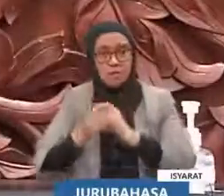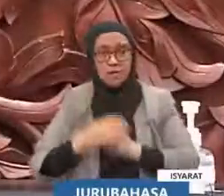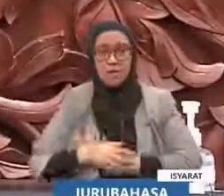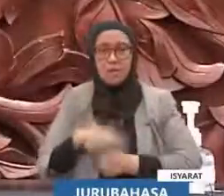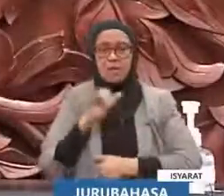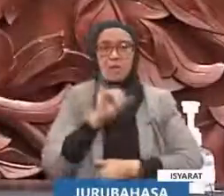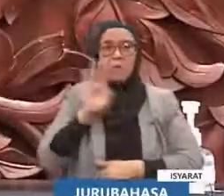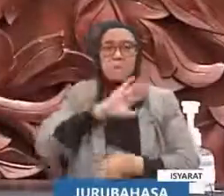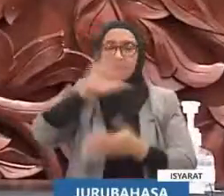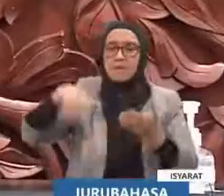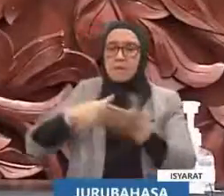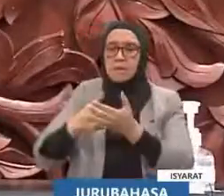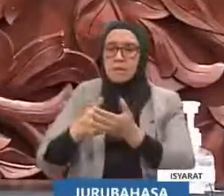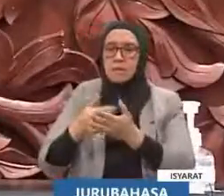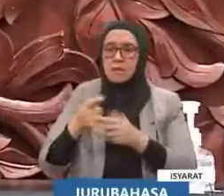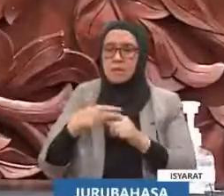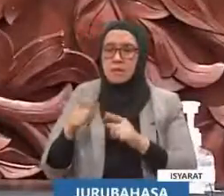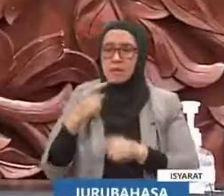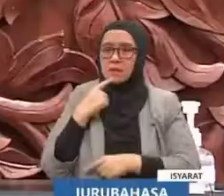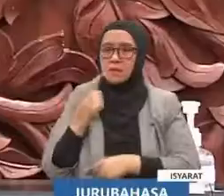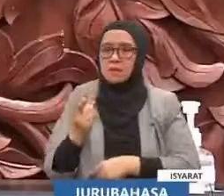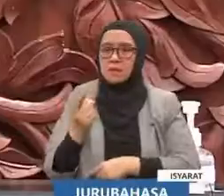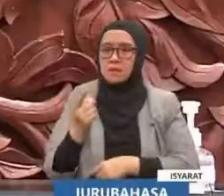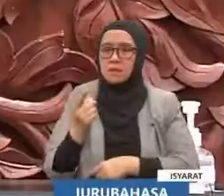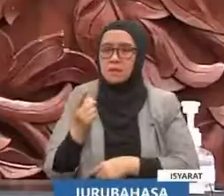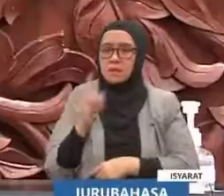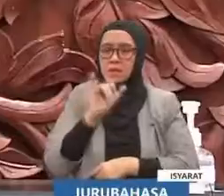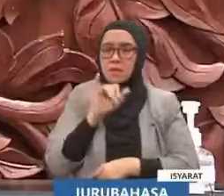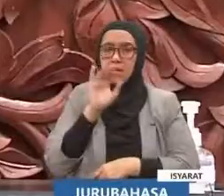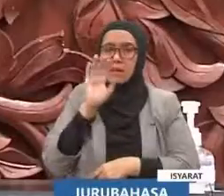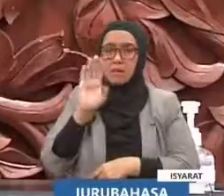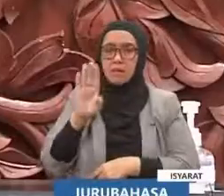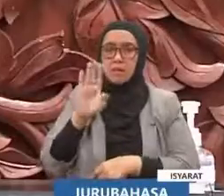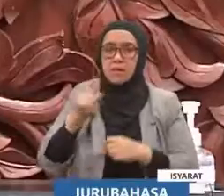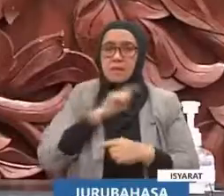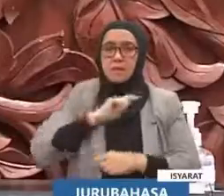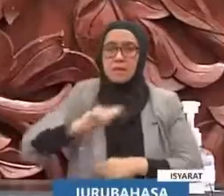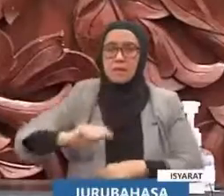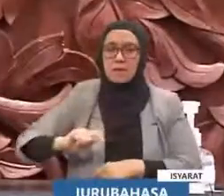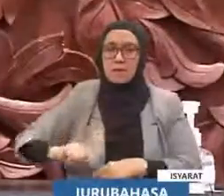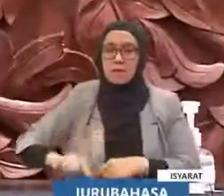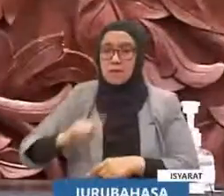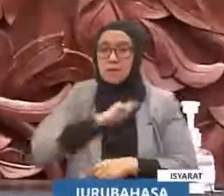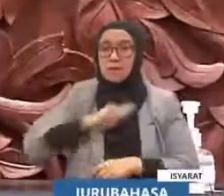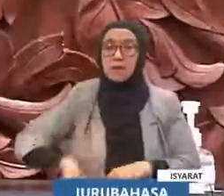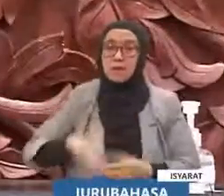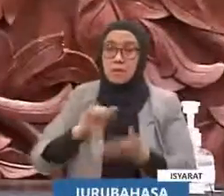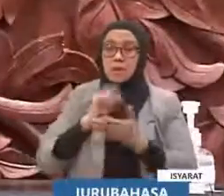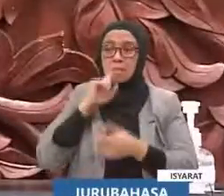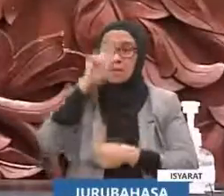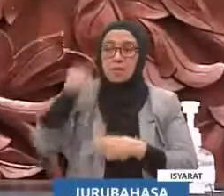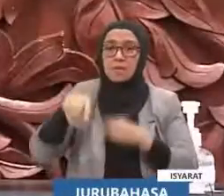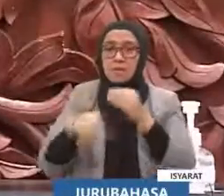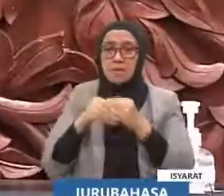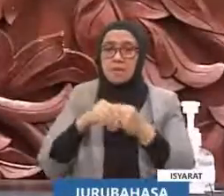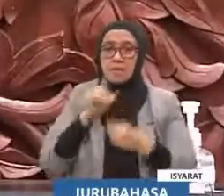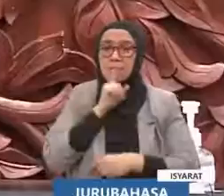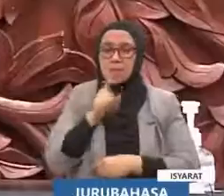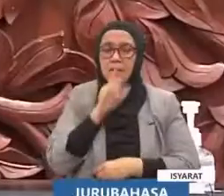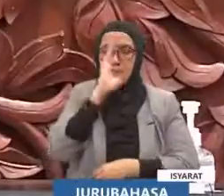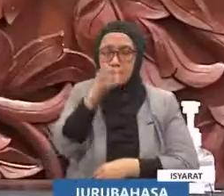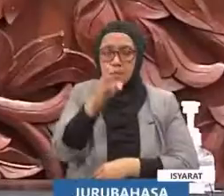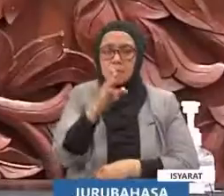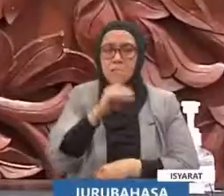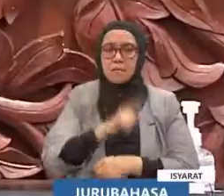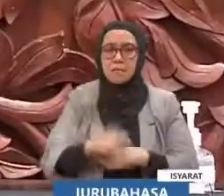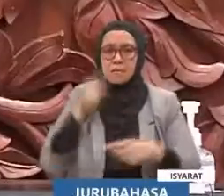tadi Yang Berhormat Tengku tu itulah contohnya soalan tambahan. Sepatutnya ditanya. Right to the point. Ya, silakan Yang Berhormat